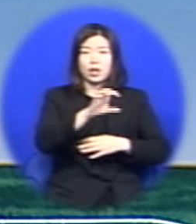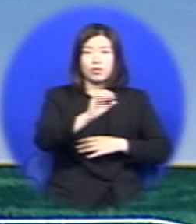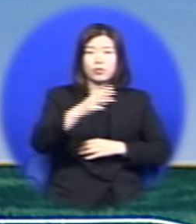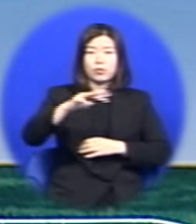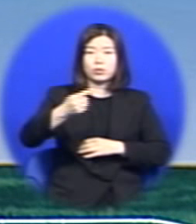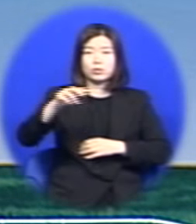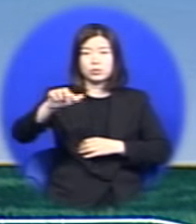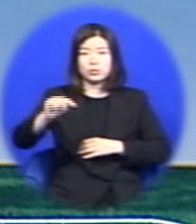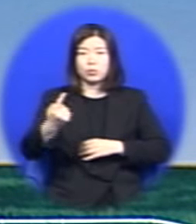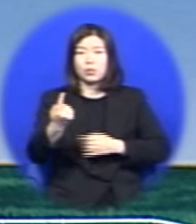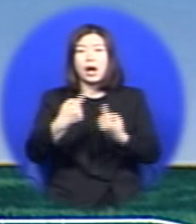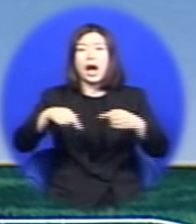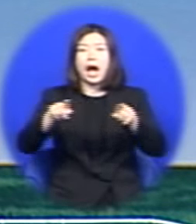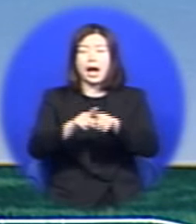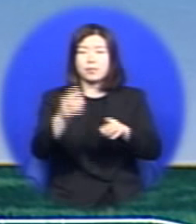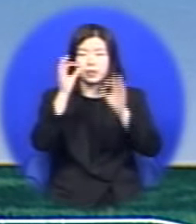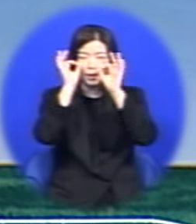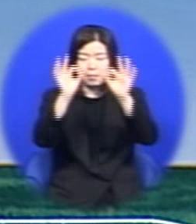것이라고 말합니다.